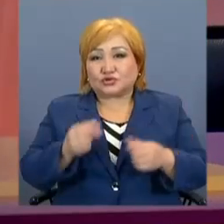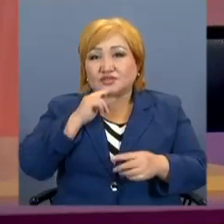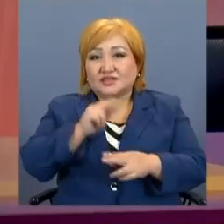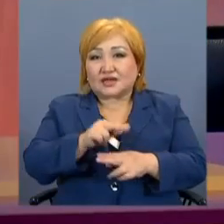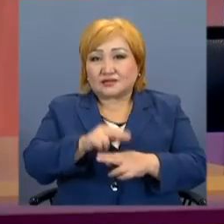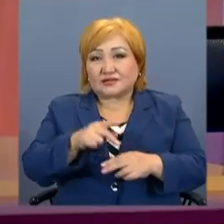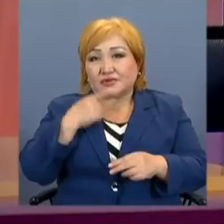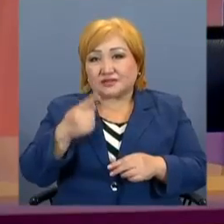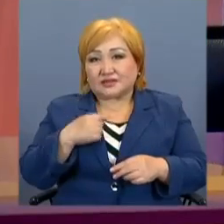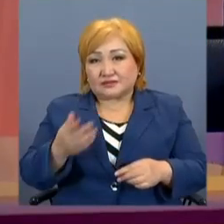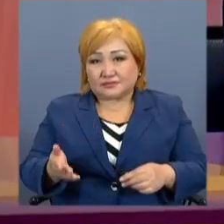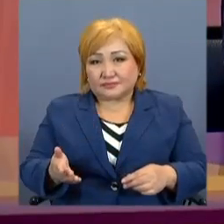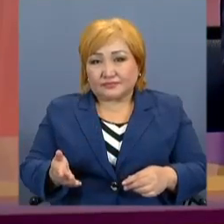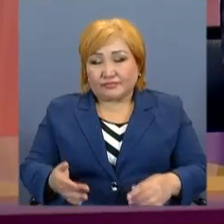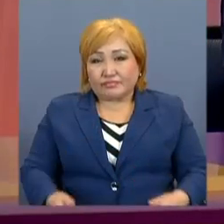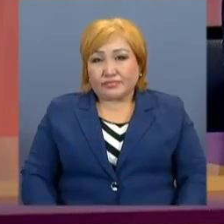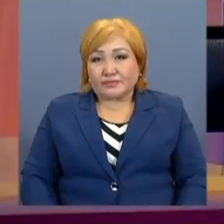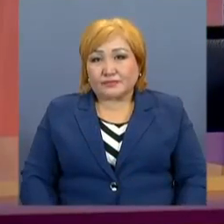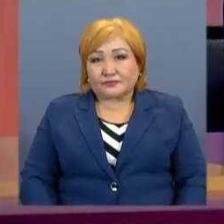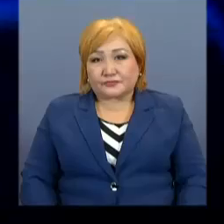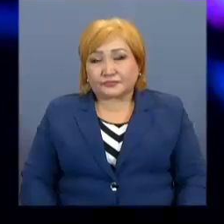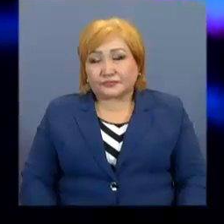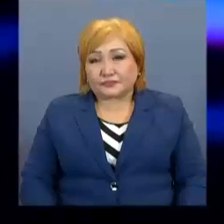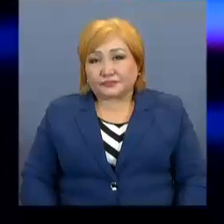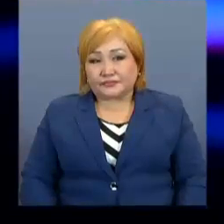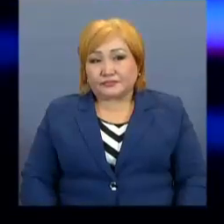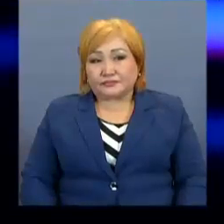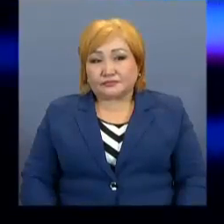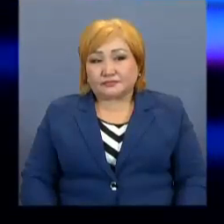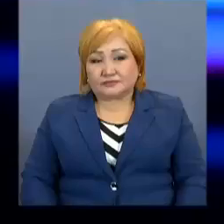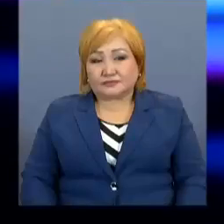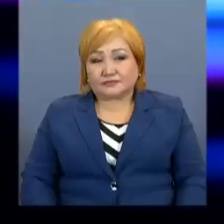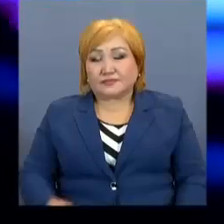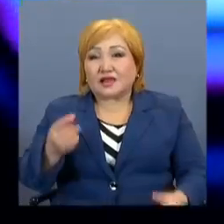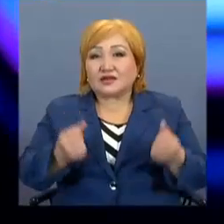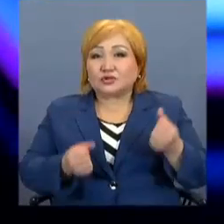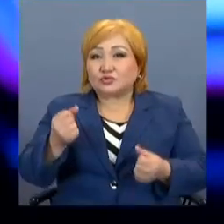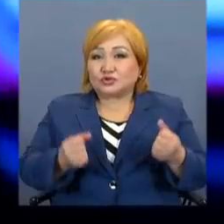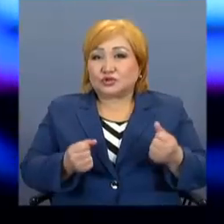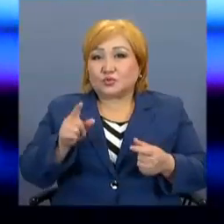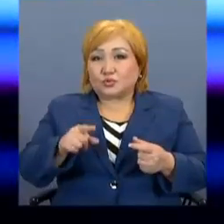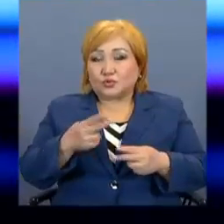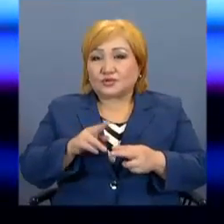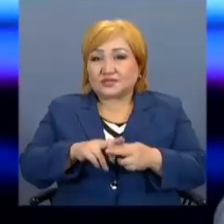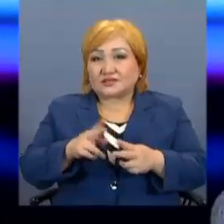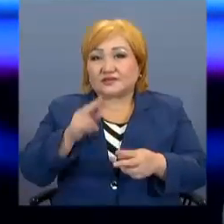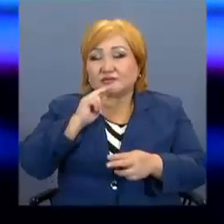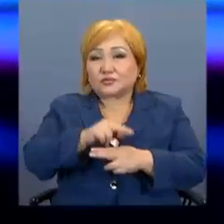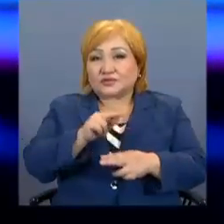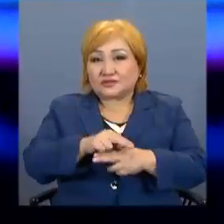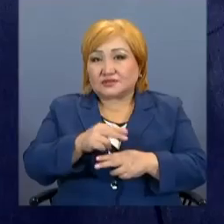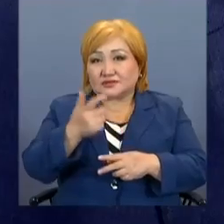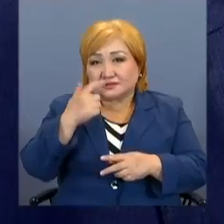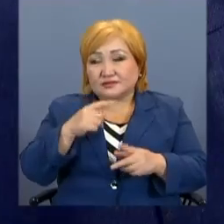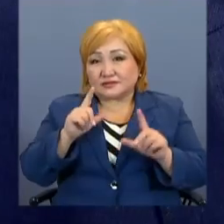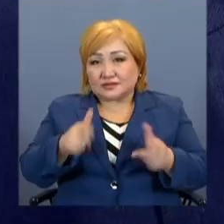кетіп қалыпты деп жаңағы сылтау айтып жатады. Жүргізушілер осы сылтауды мойындарына алып жата ма? Енді